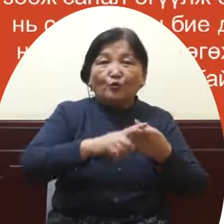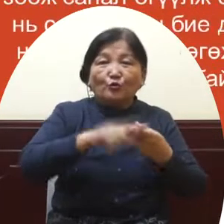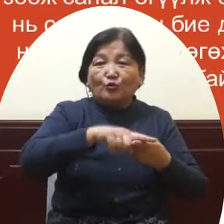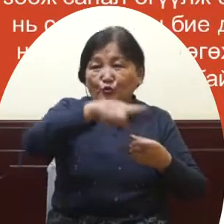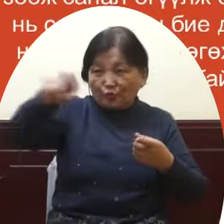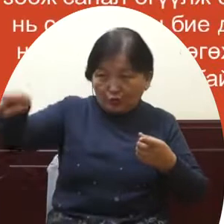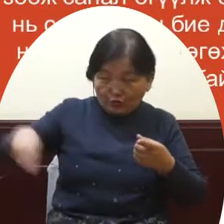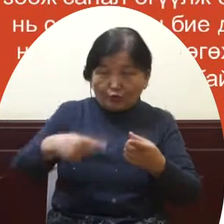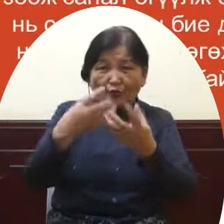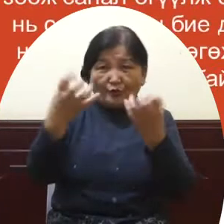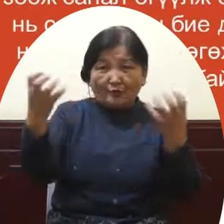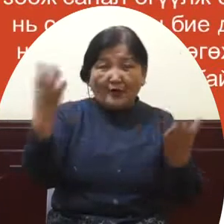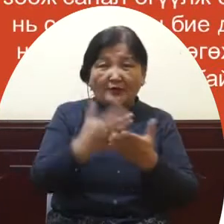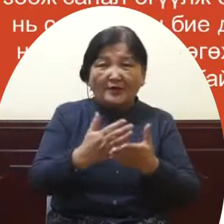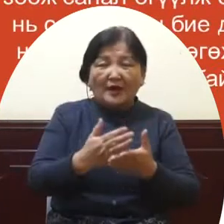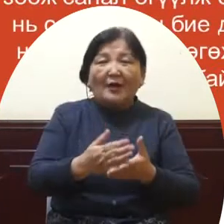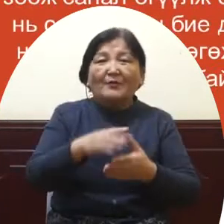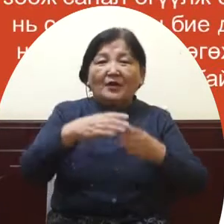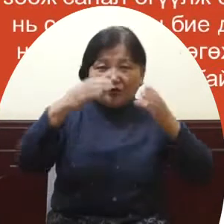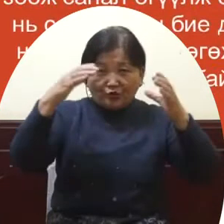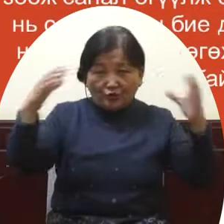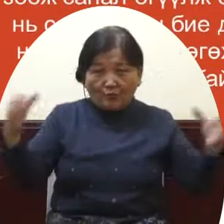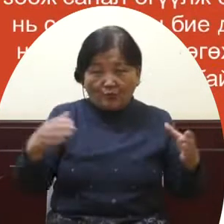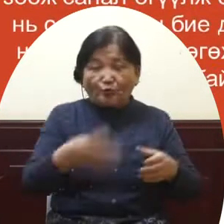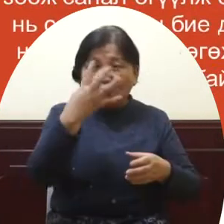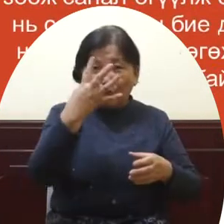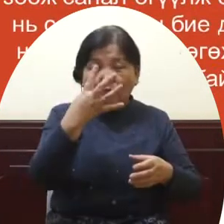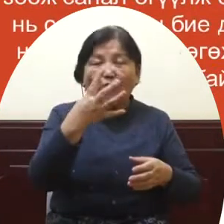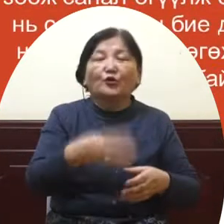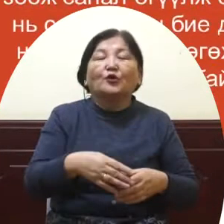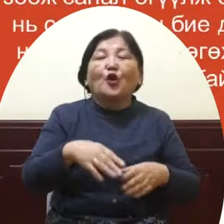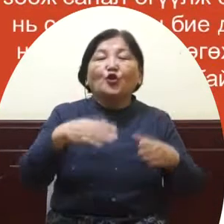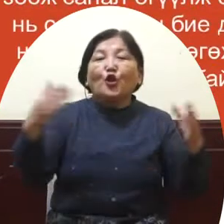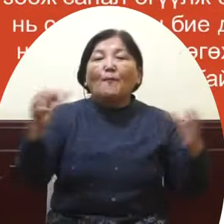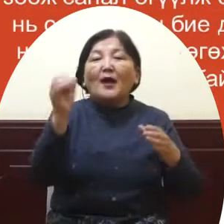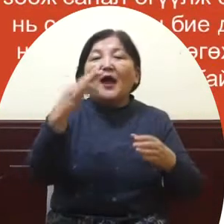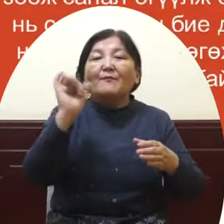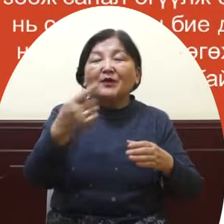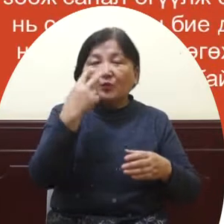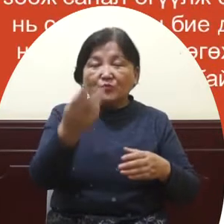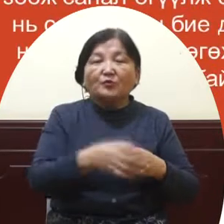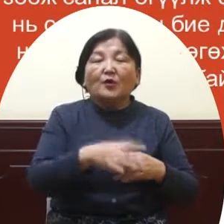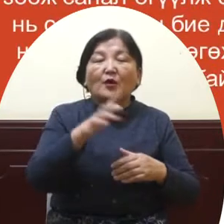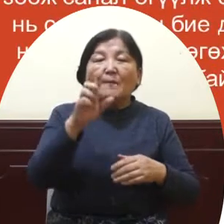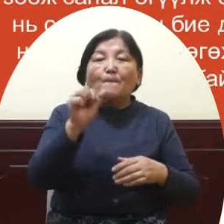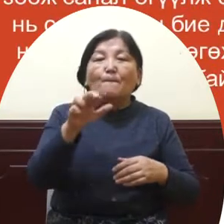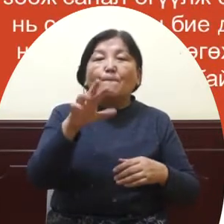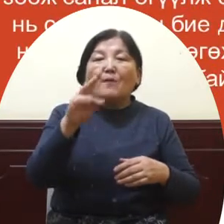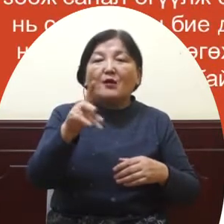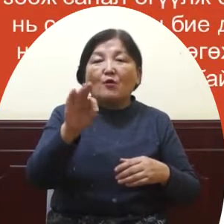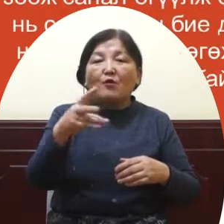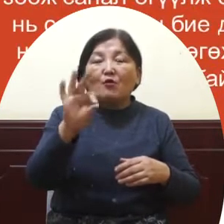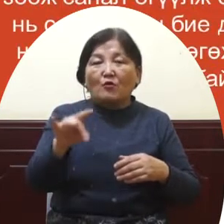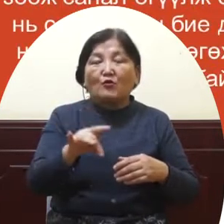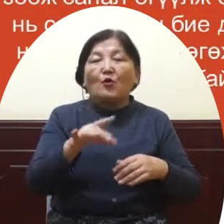байна энэ үзэгдэл. Гэхдээ би хамгийн том гэсэн их дүнтэй гэсэн дөрвөн аймагыг нэг танилцуулж байна. Баян-Онгор аймаг, Уусан аймаг, Хөвсгөл аймагын хоёр